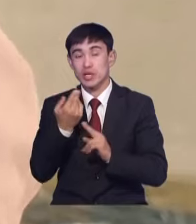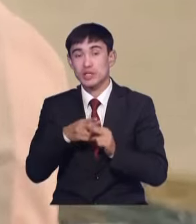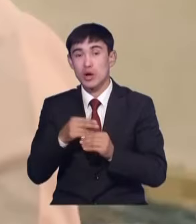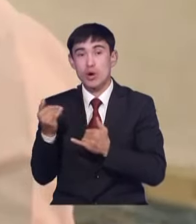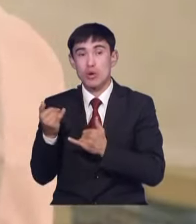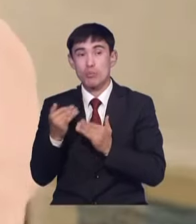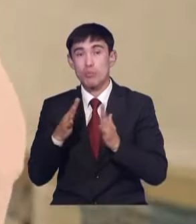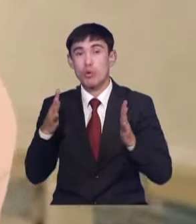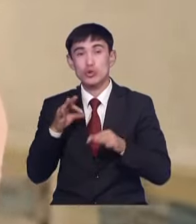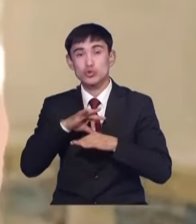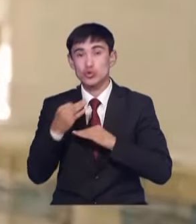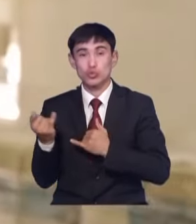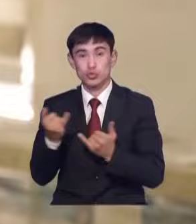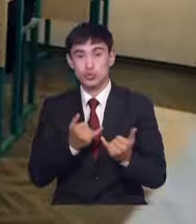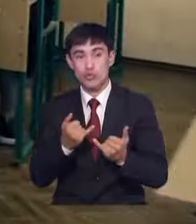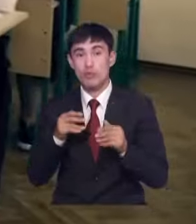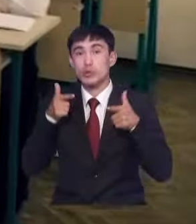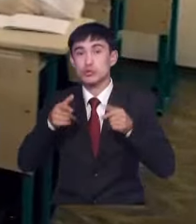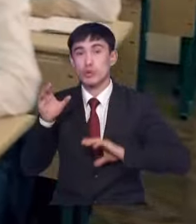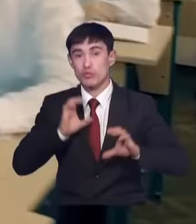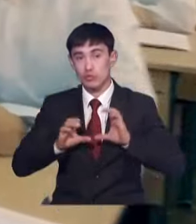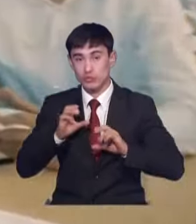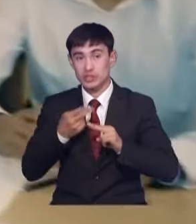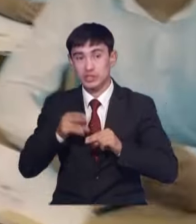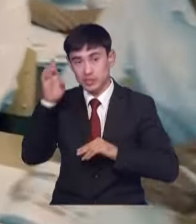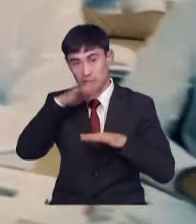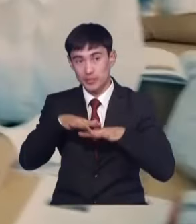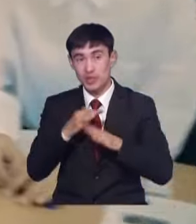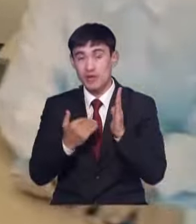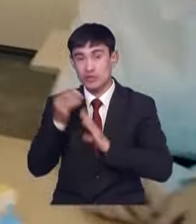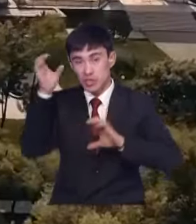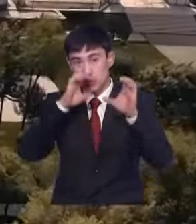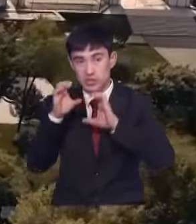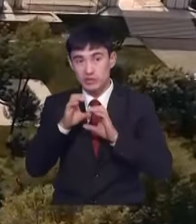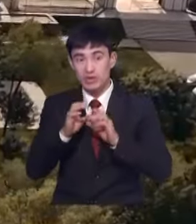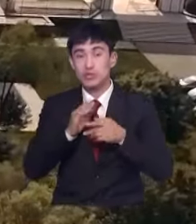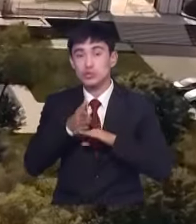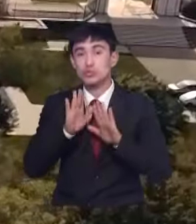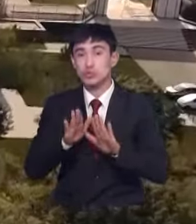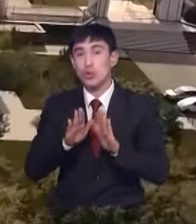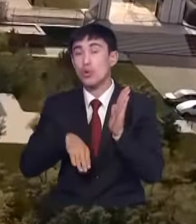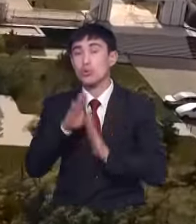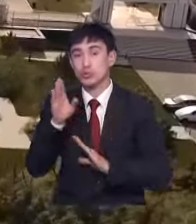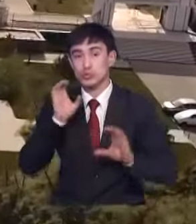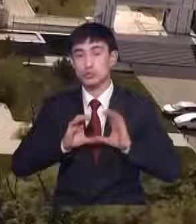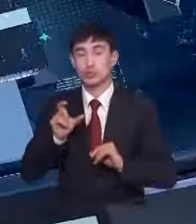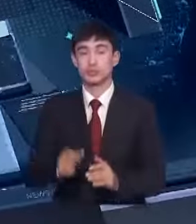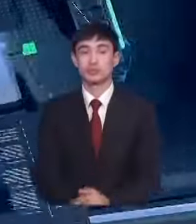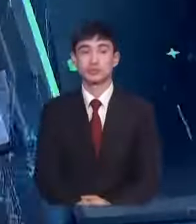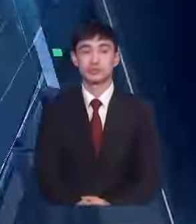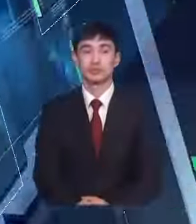обусловлено более жёсткими условиями поступления в вузы данных стран где высшее образование доступно лишь лучшим